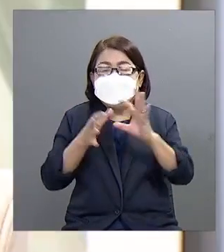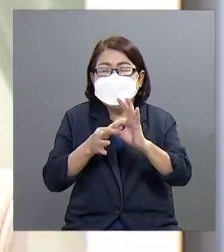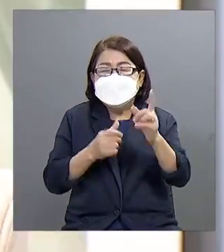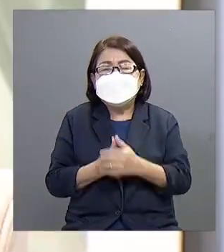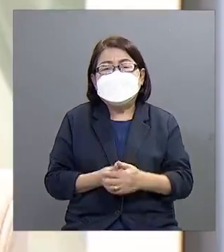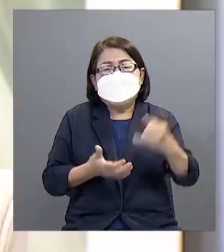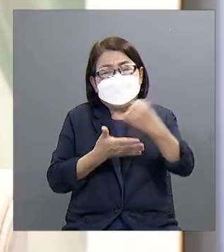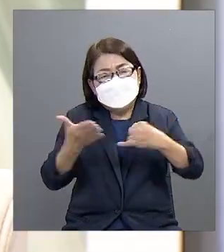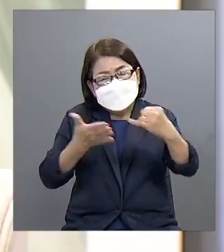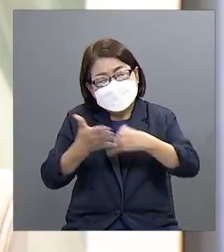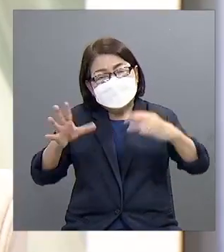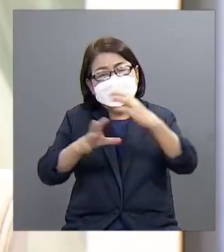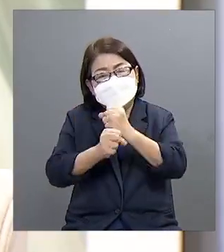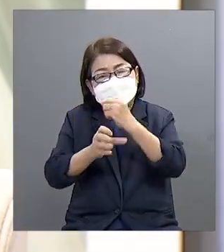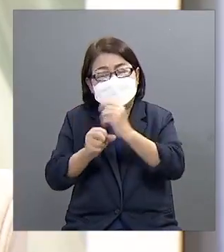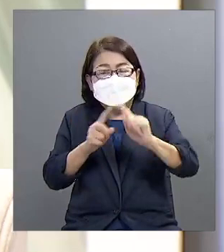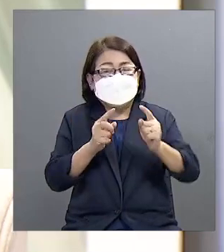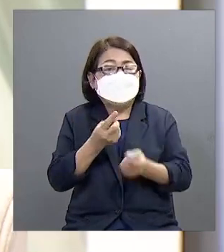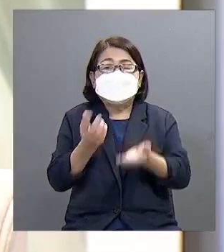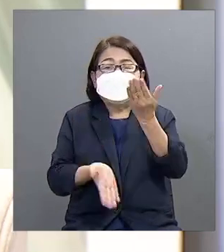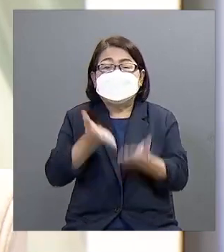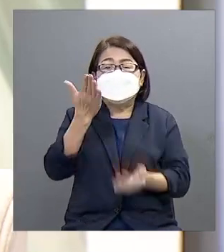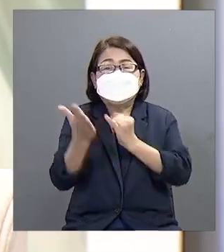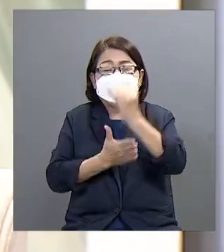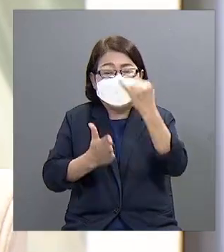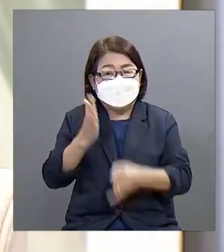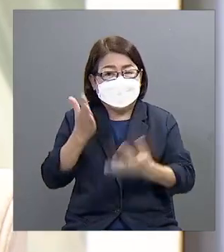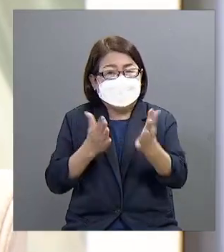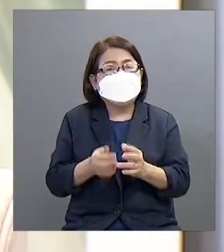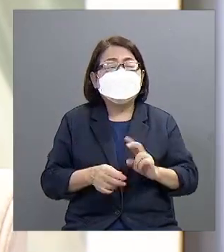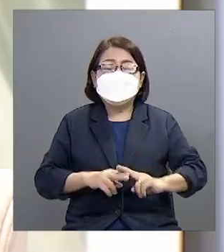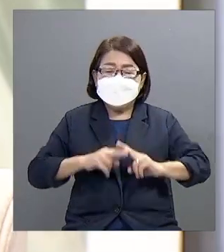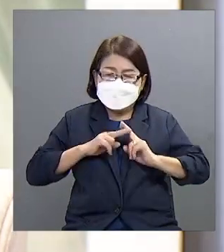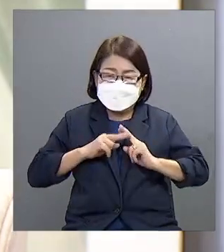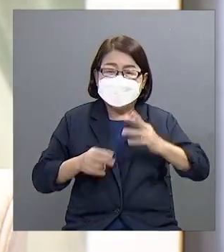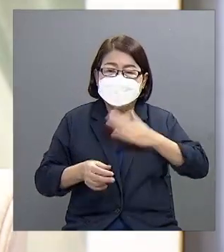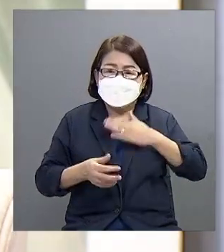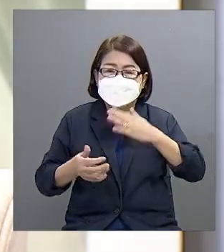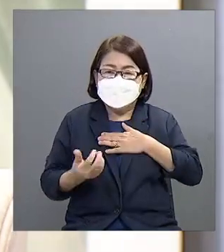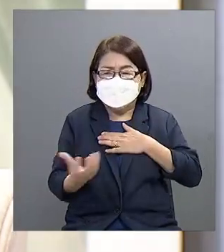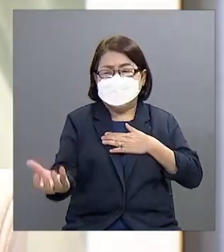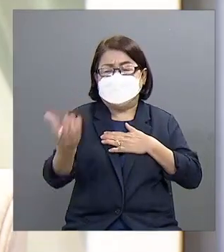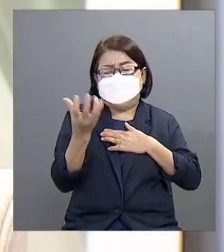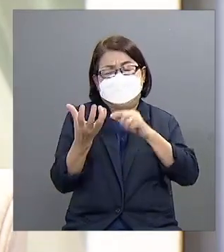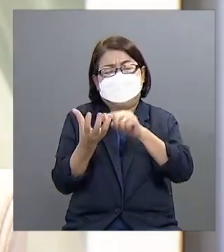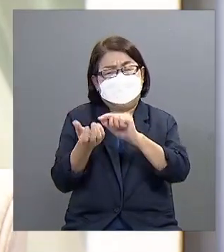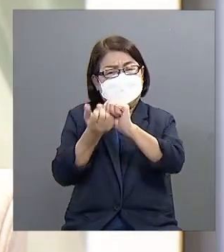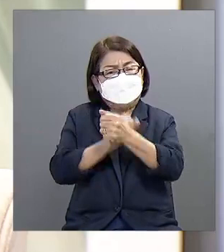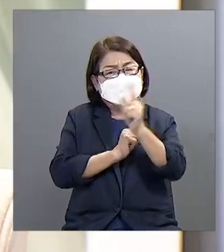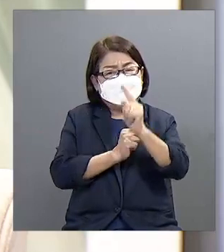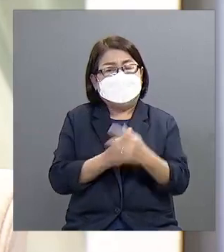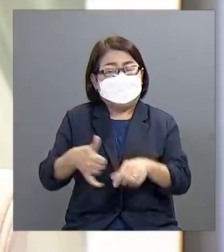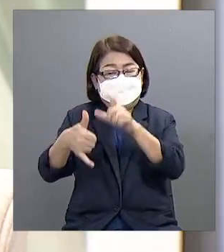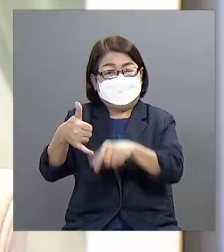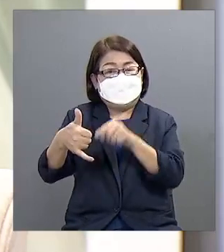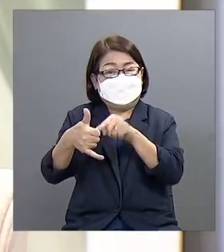ศิลปะไม่มีถูกหรือผิดคุณผู้ชมขึ้นอยู่กับว่าศิลปินท่านนั้นจะมองคุณค่าจากอะไรเช่นเดียวกับศิลปินท่านนี้มองคุณค่าจากสังกะสีเก่